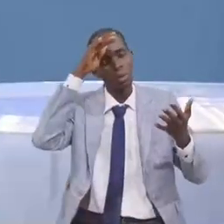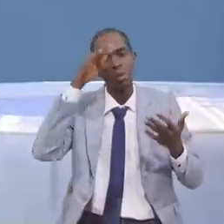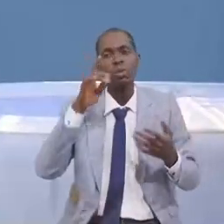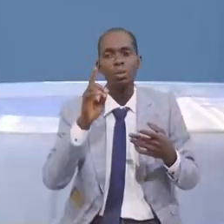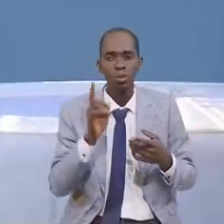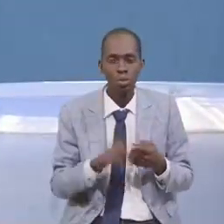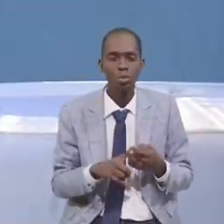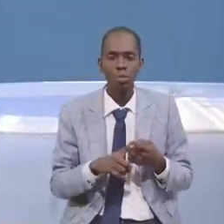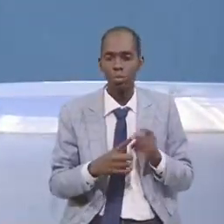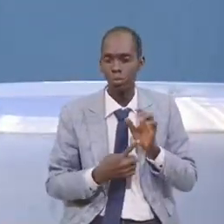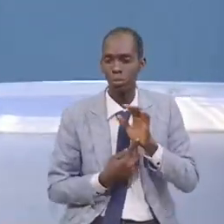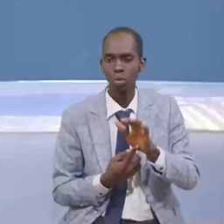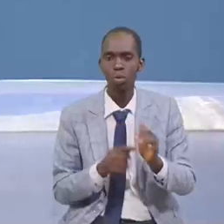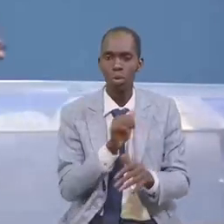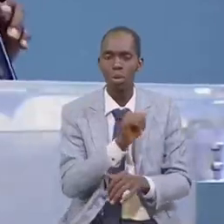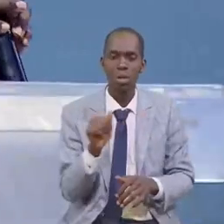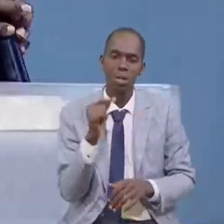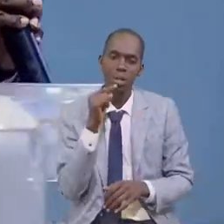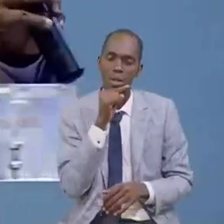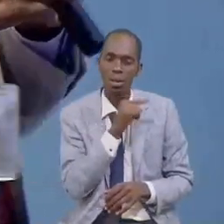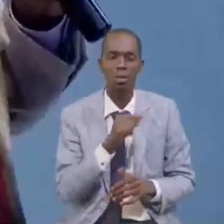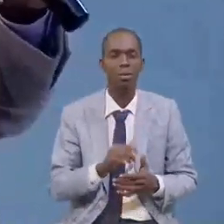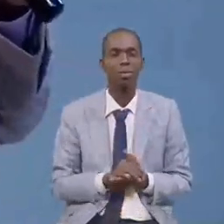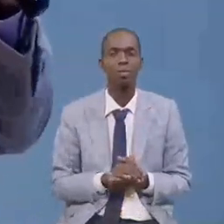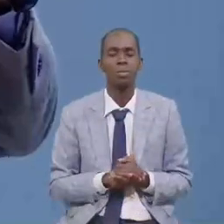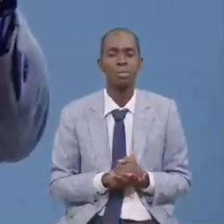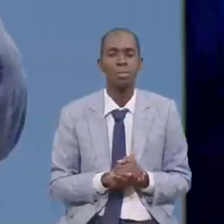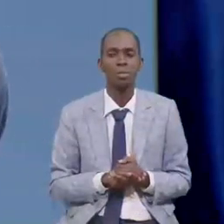Vous espérez quand même qu'il vous mente un peu.